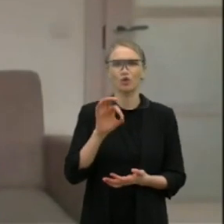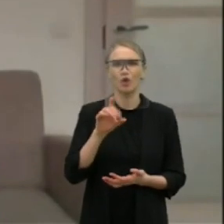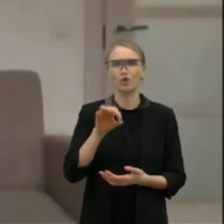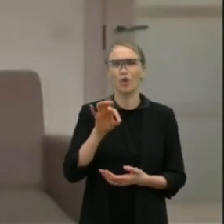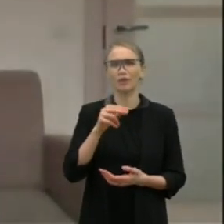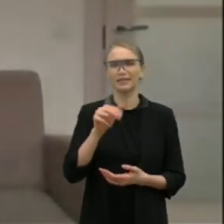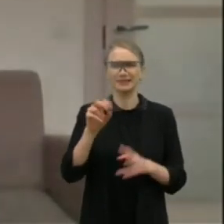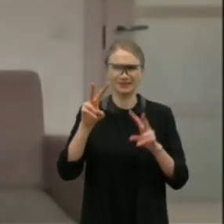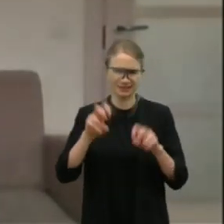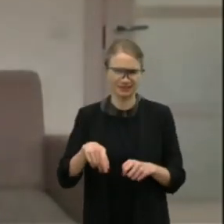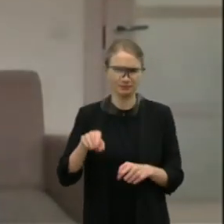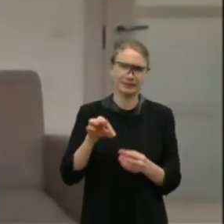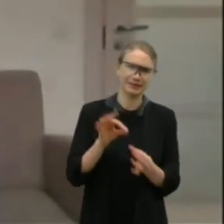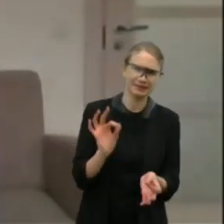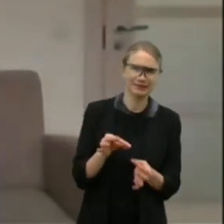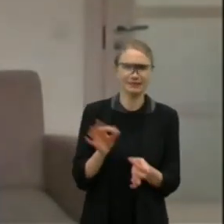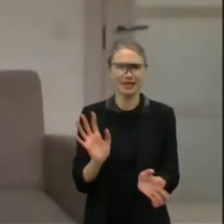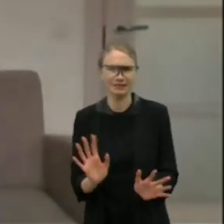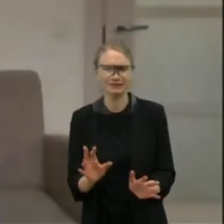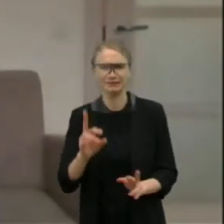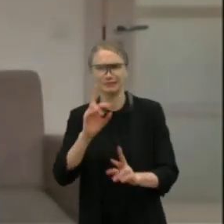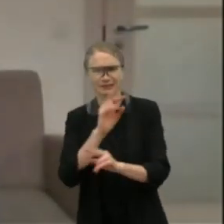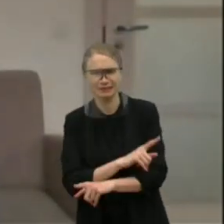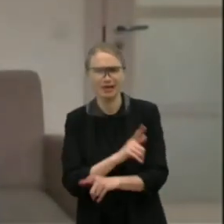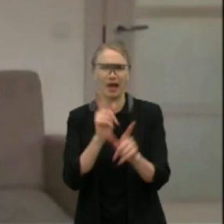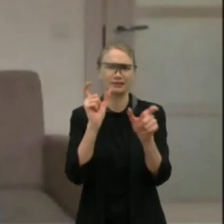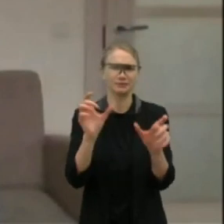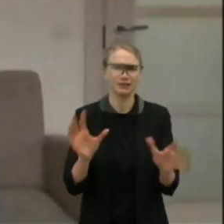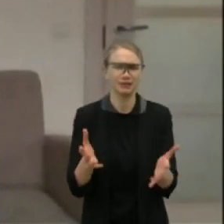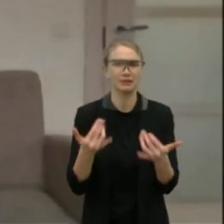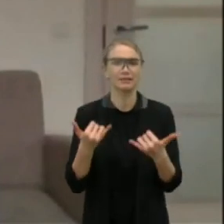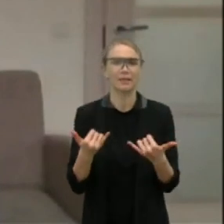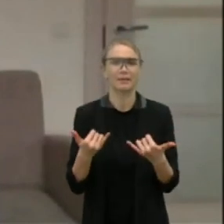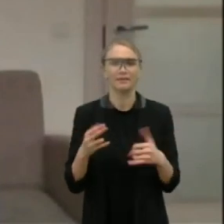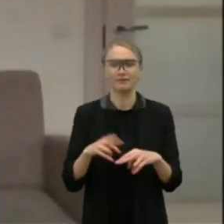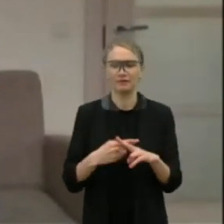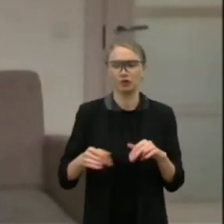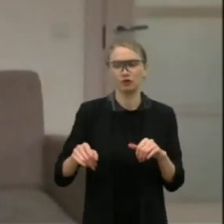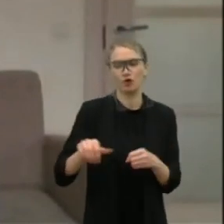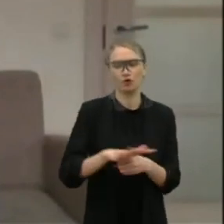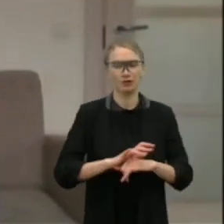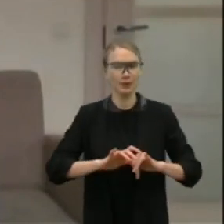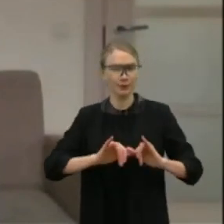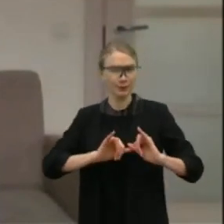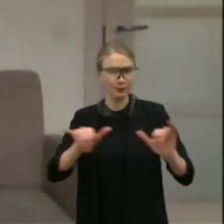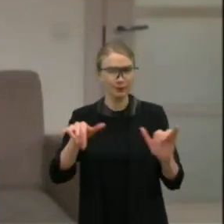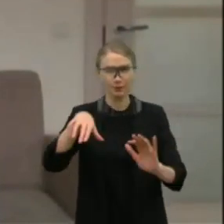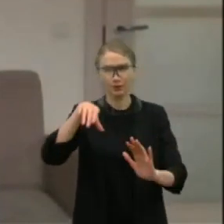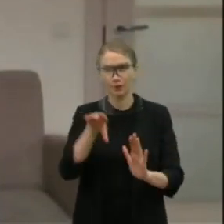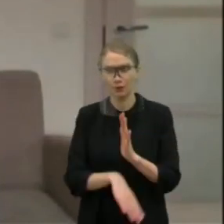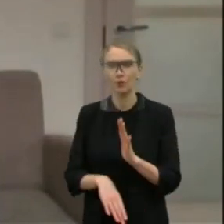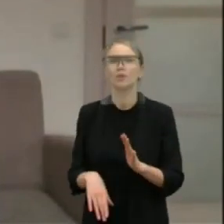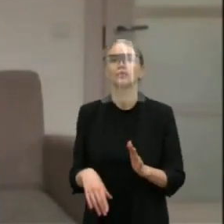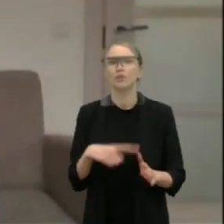tyrimo tikslingumo, todėl kad šitaip išsiplėtus infekcijai Lietuvoj tikrai